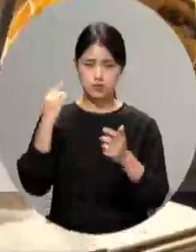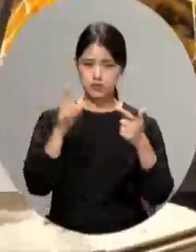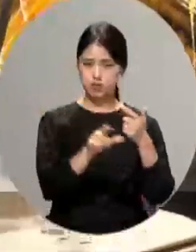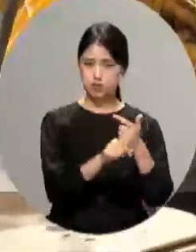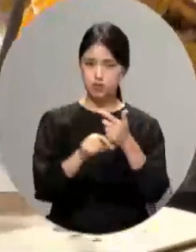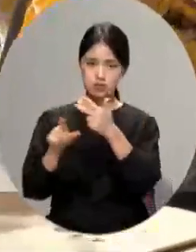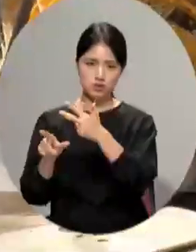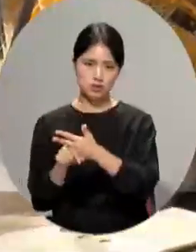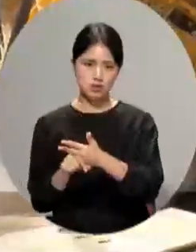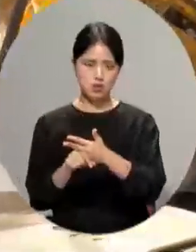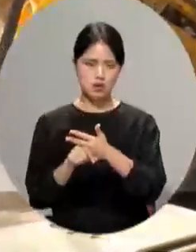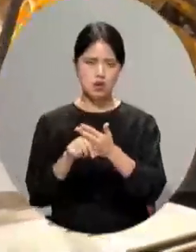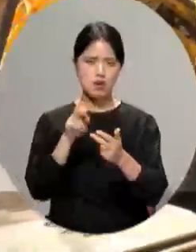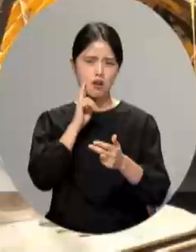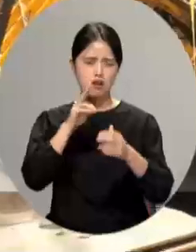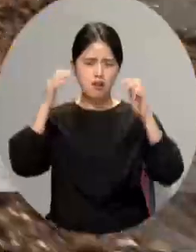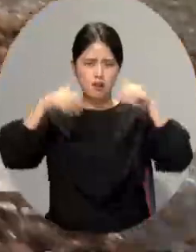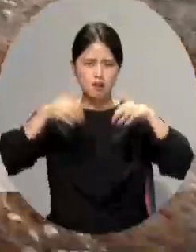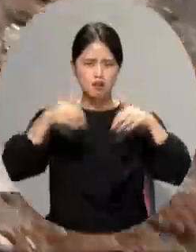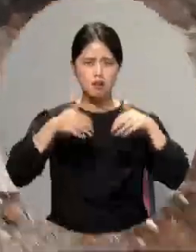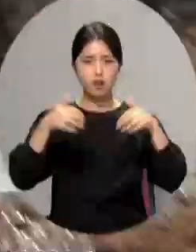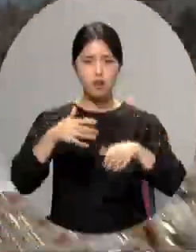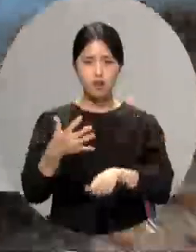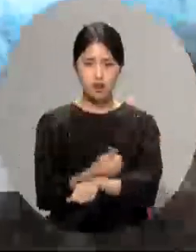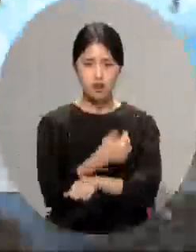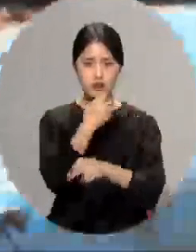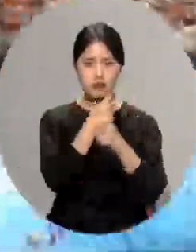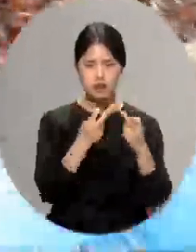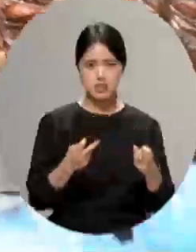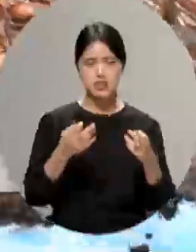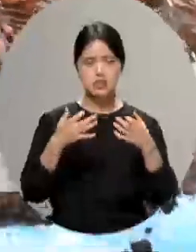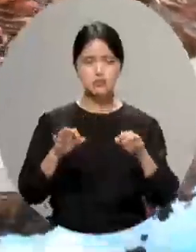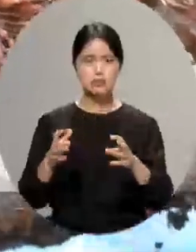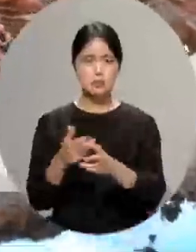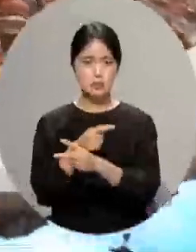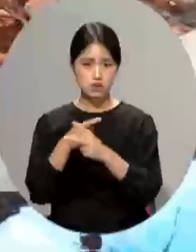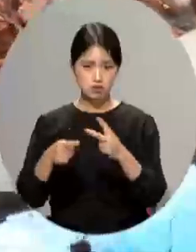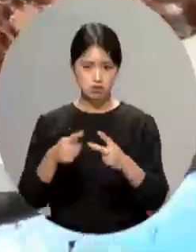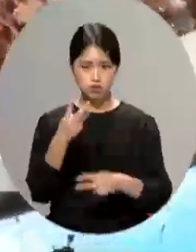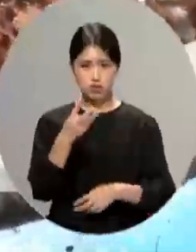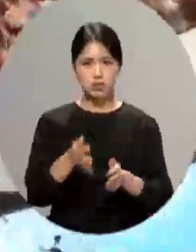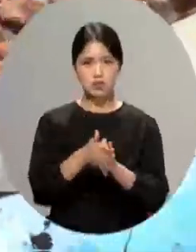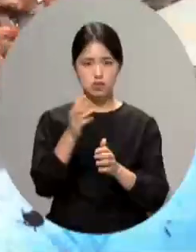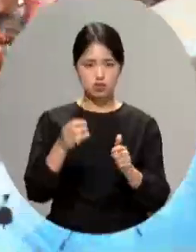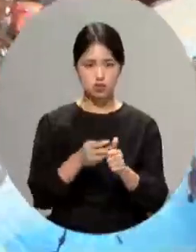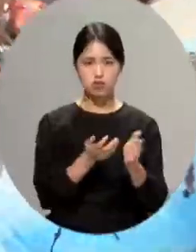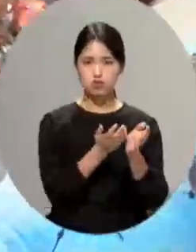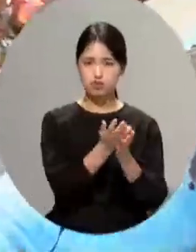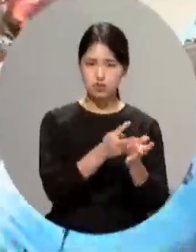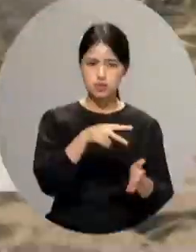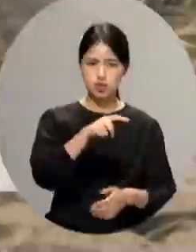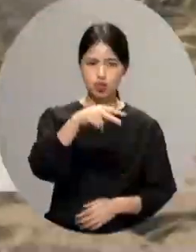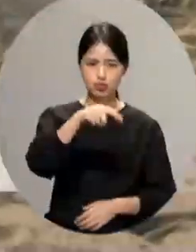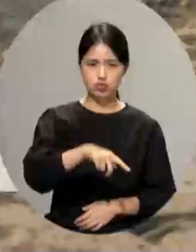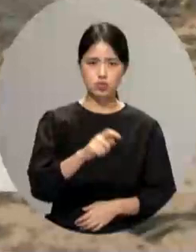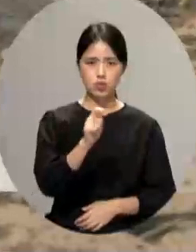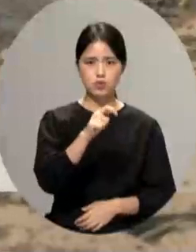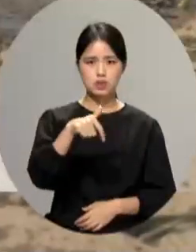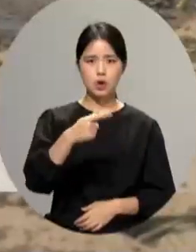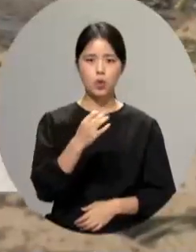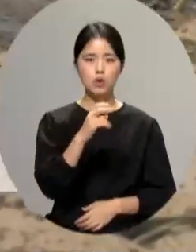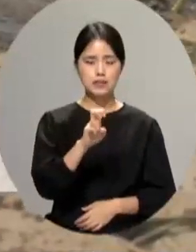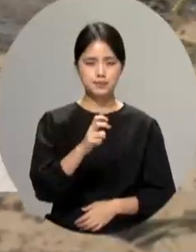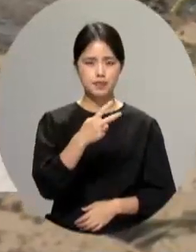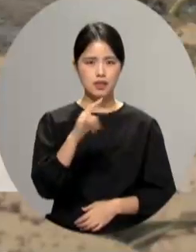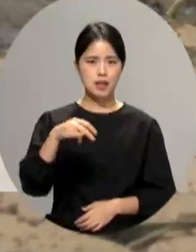6월과 7월에 극심한 장마 피해를 입은 익산 김제 완주 등 세계 시군과 군산 서수면 고창 공음면